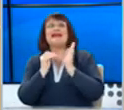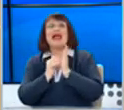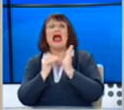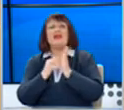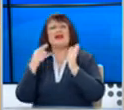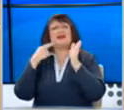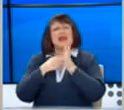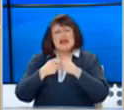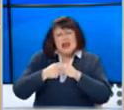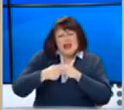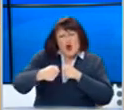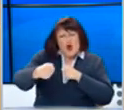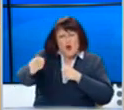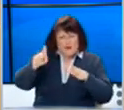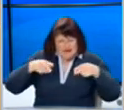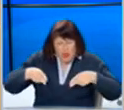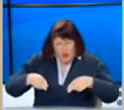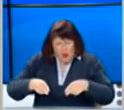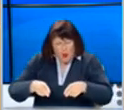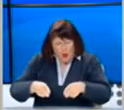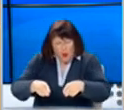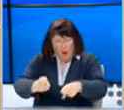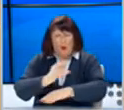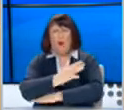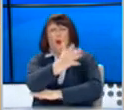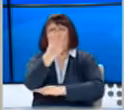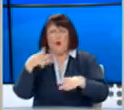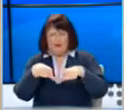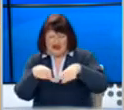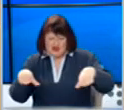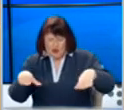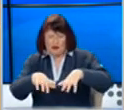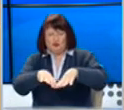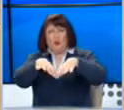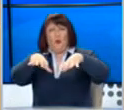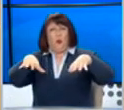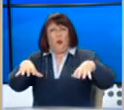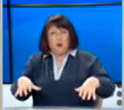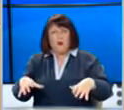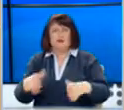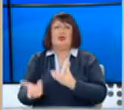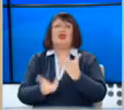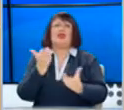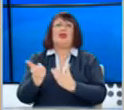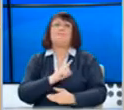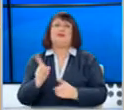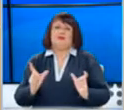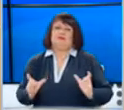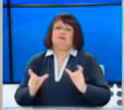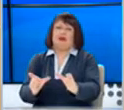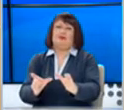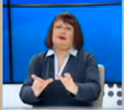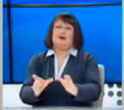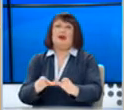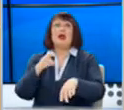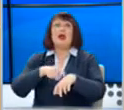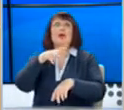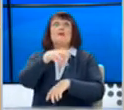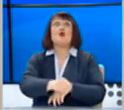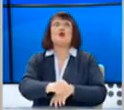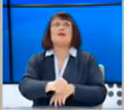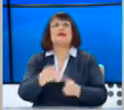Χιλιάδες χιλιόμετρα δασικών δρόμων καθαρίστηκαν αυτή τη στιγμή. Αντιπυρικές ζώνες διευρύνθηκαν. Αυτό σημαίνει πρόληψη στην πράξη. Σε συνδυασμό με δύο